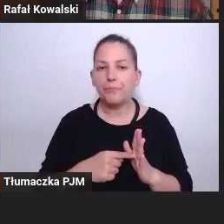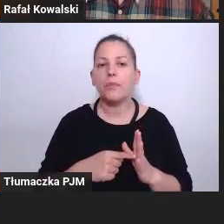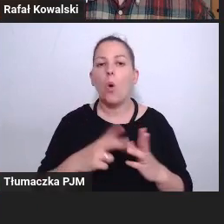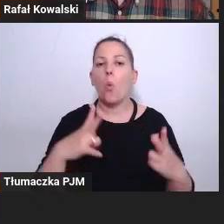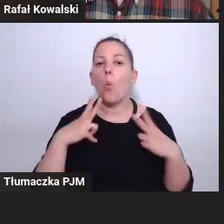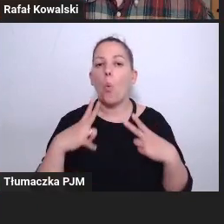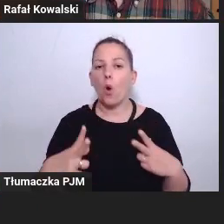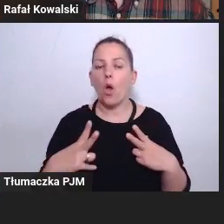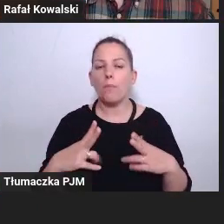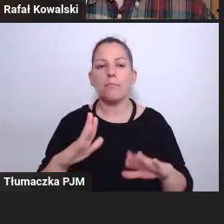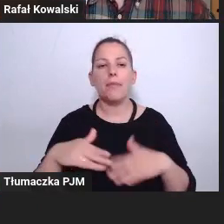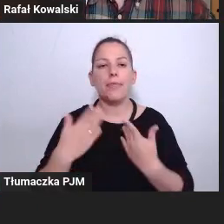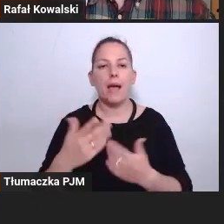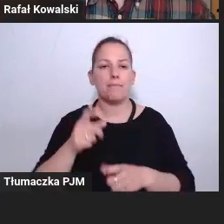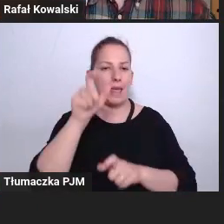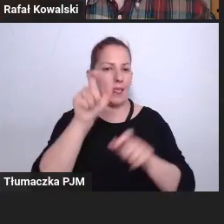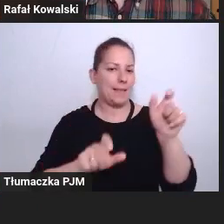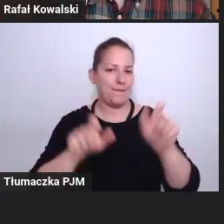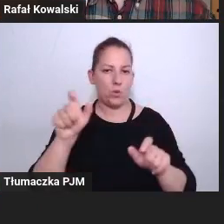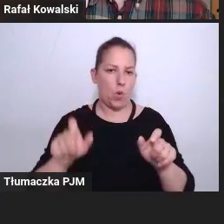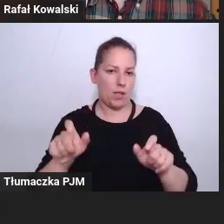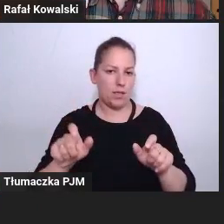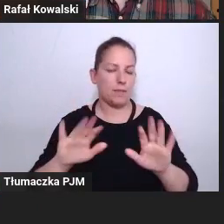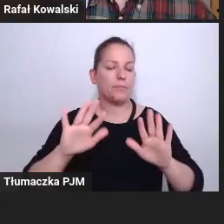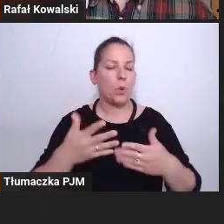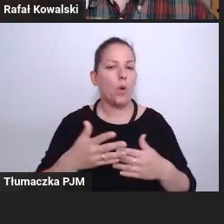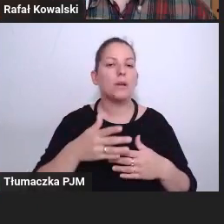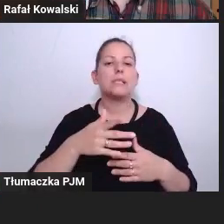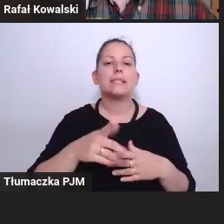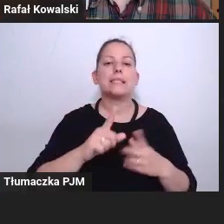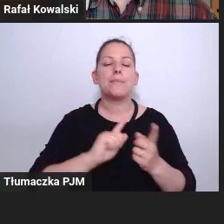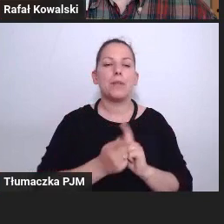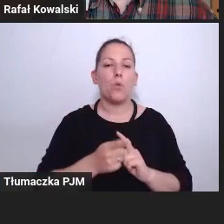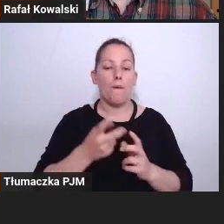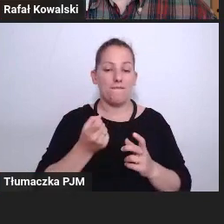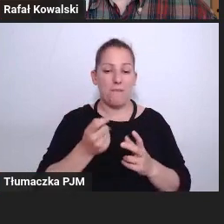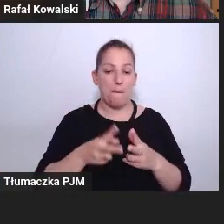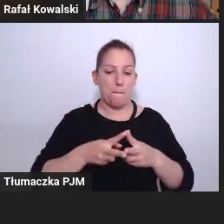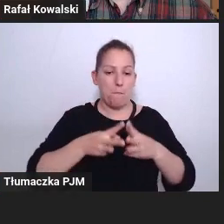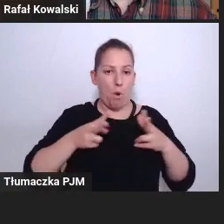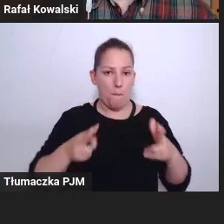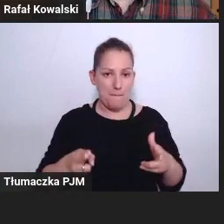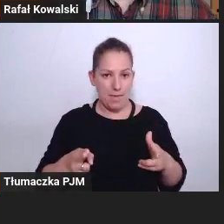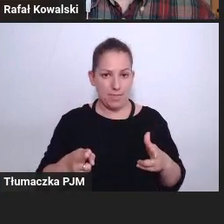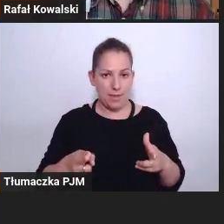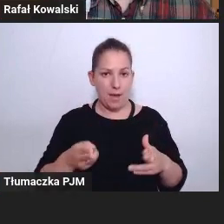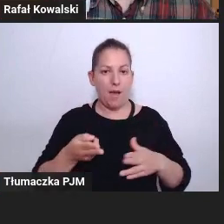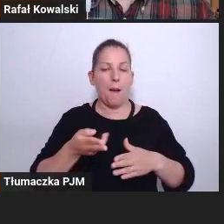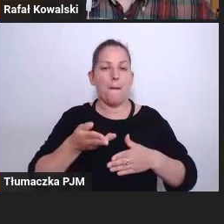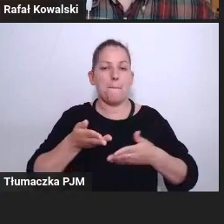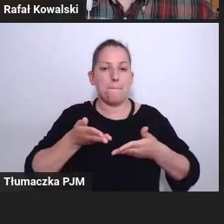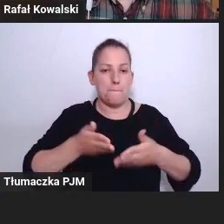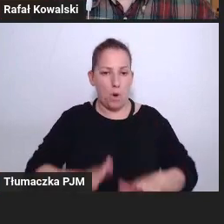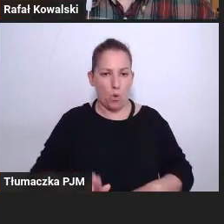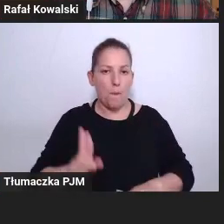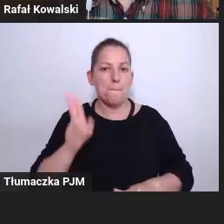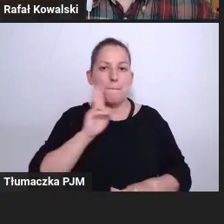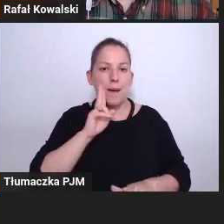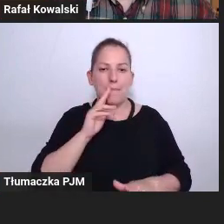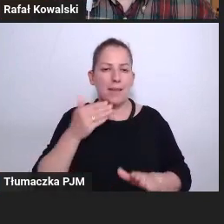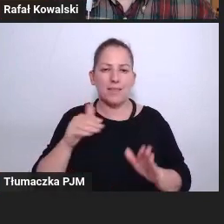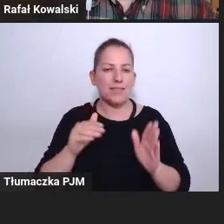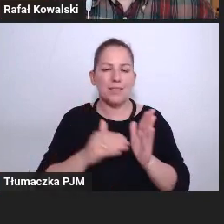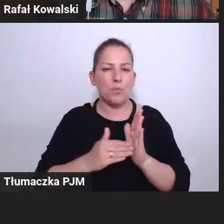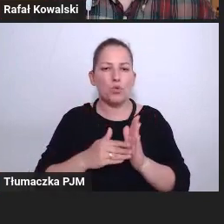urlop przysługuje indywidualnie. To znaczy zmieniło się to, że w momencie porodu matka nie musi być